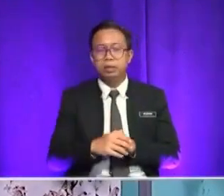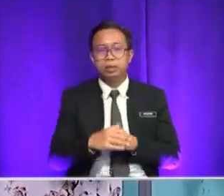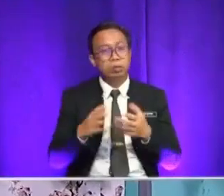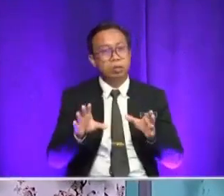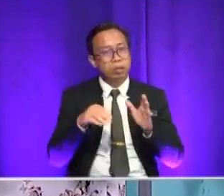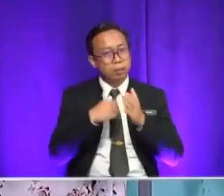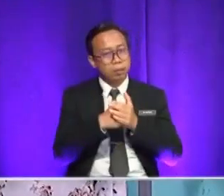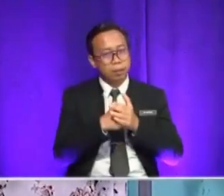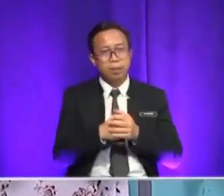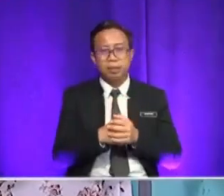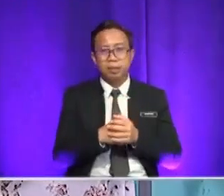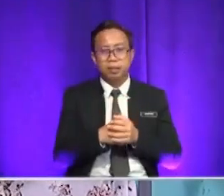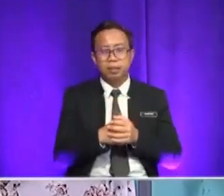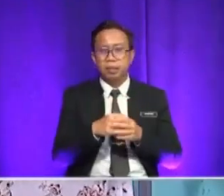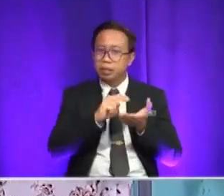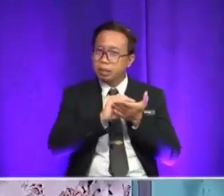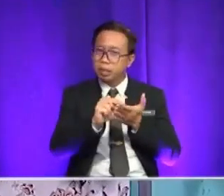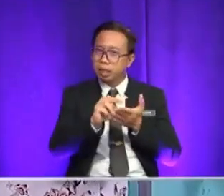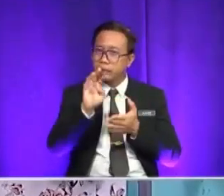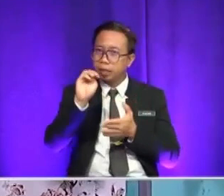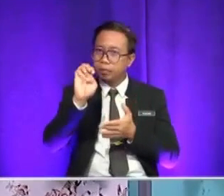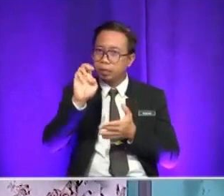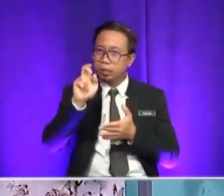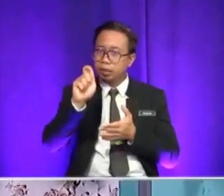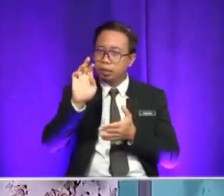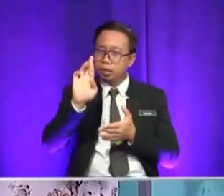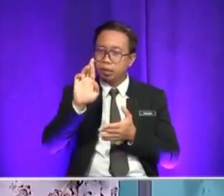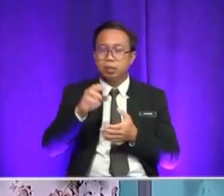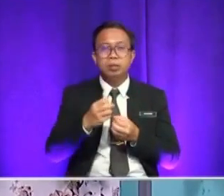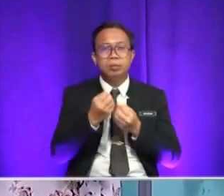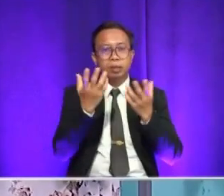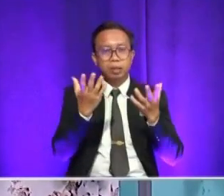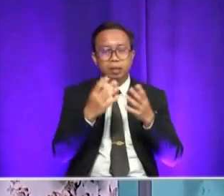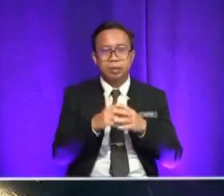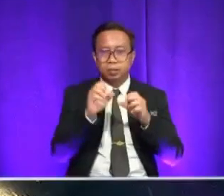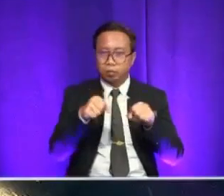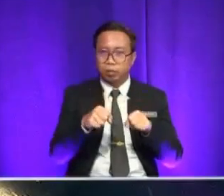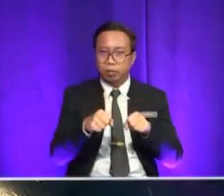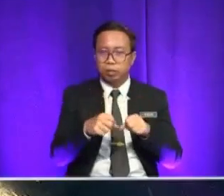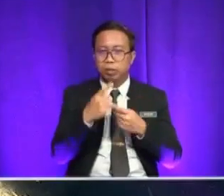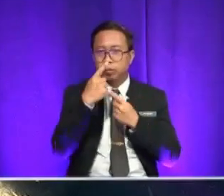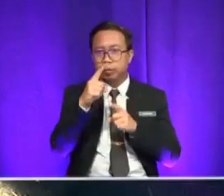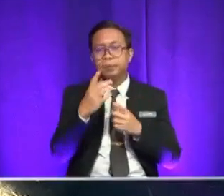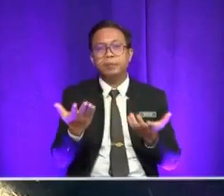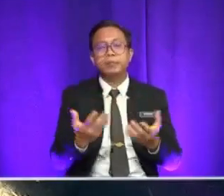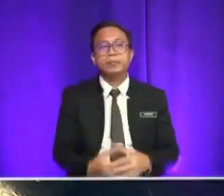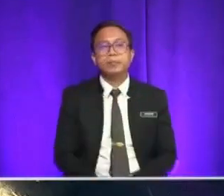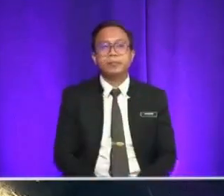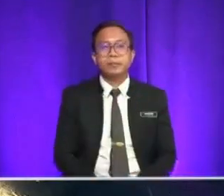itu. Jadi nilai meter pelbagai mesti dapat berapa? Siapa boleh bagi jawapan? Okey,